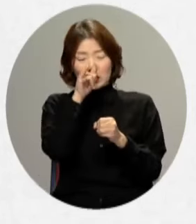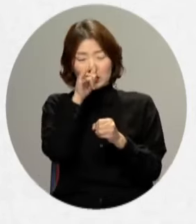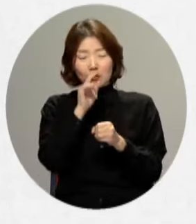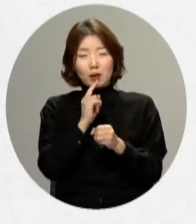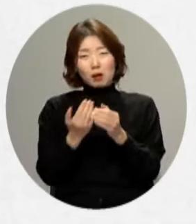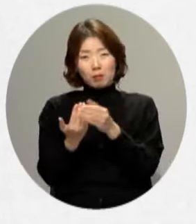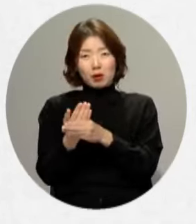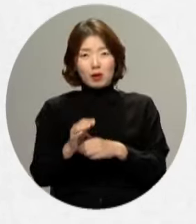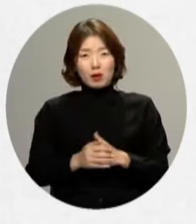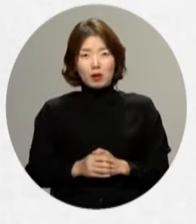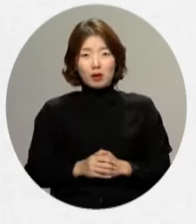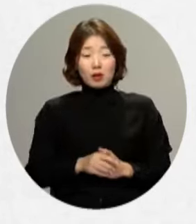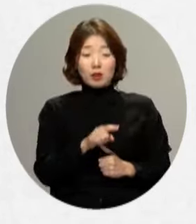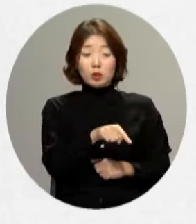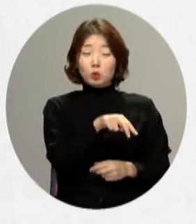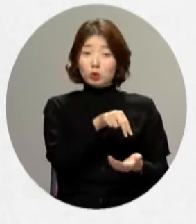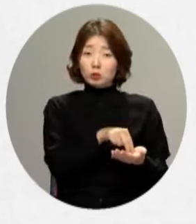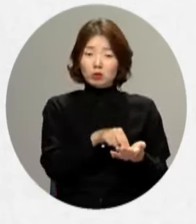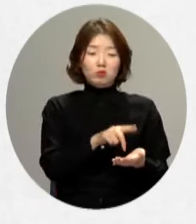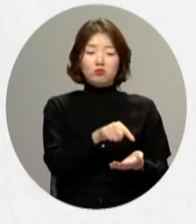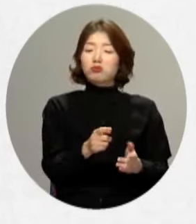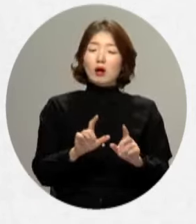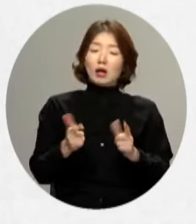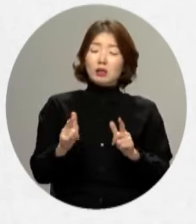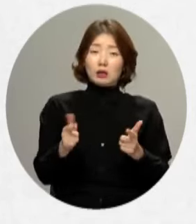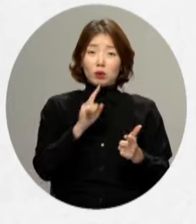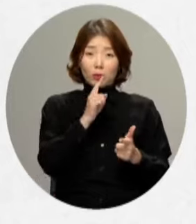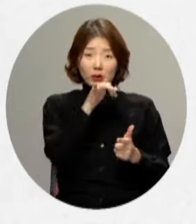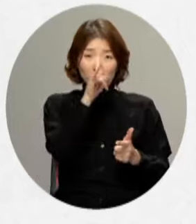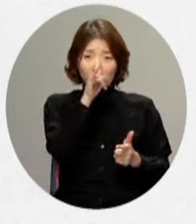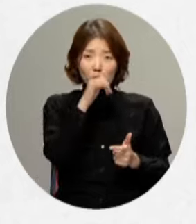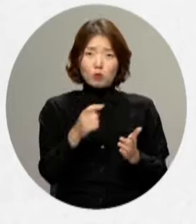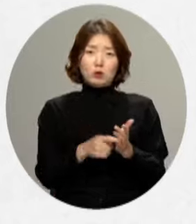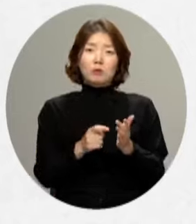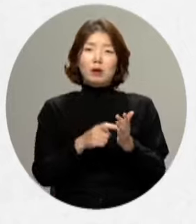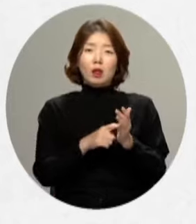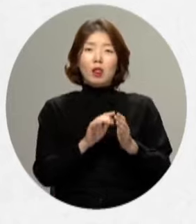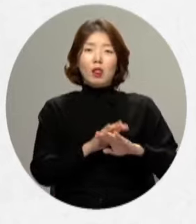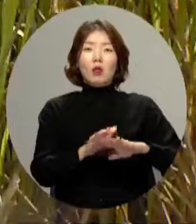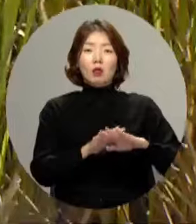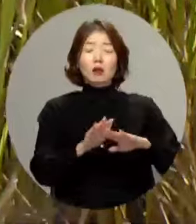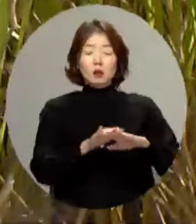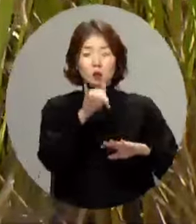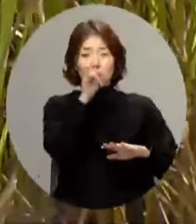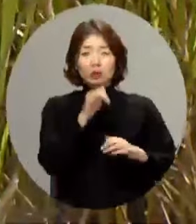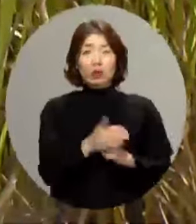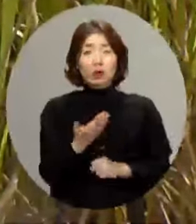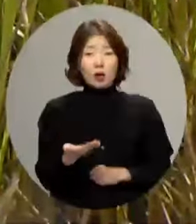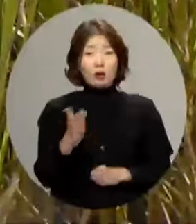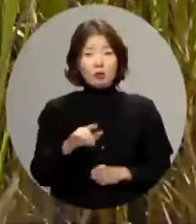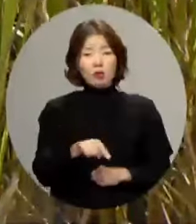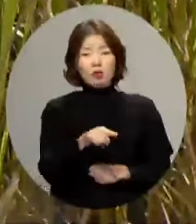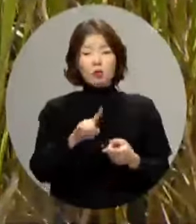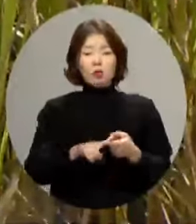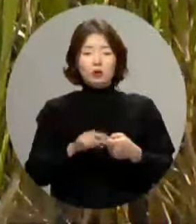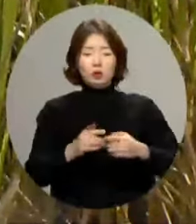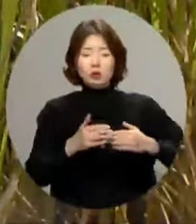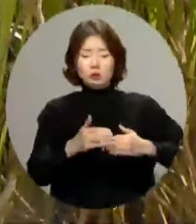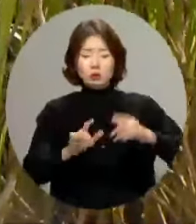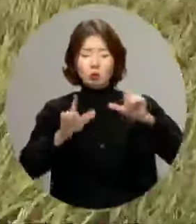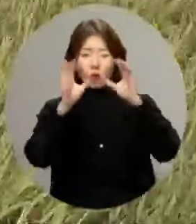주장. 이에 국립종자원은 전혀 사실과 다르다며 황급히 진화에 나섰습니다. 하지만 사태의 진행